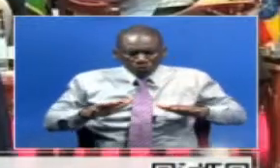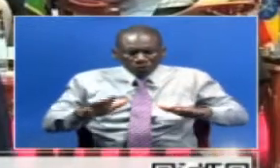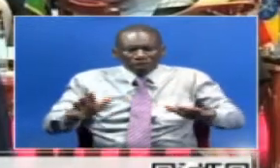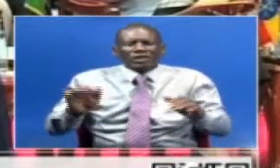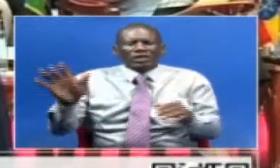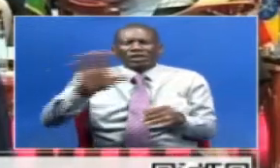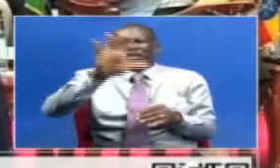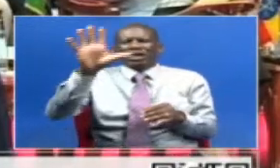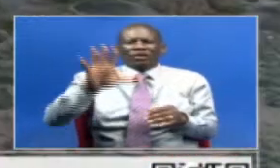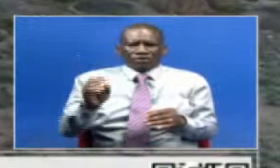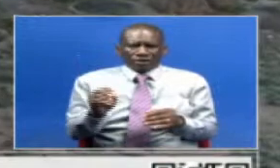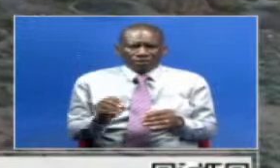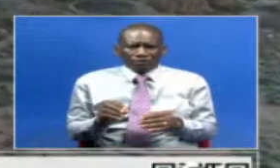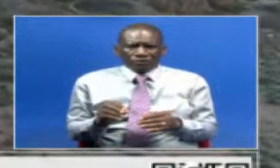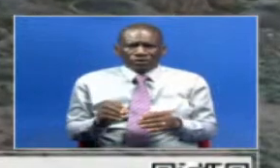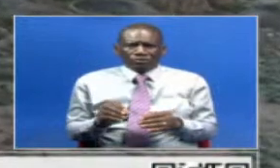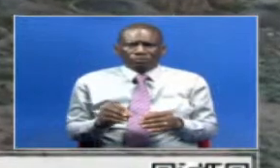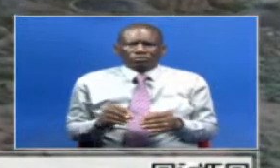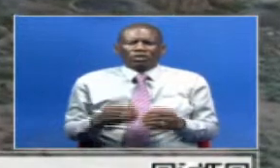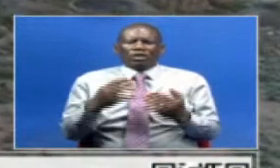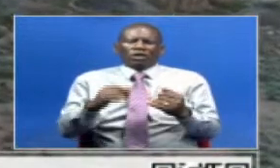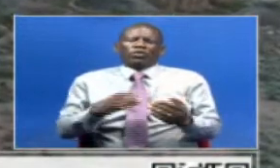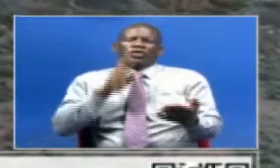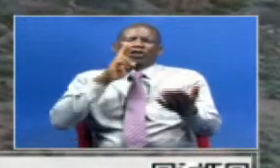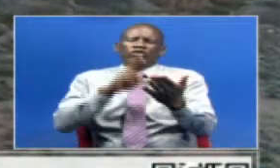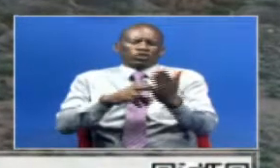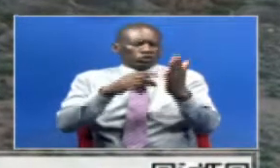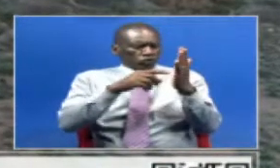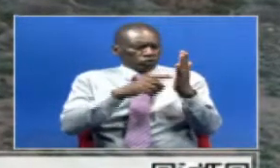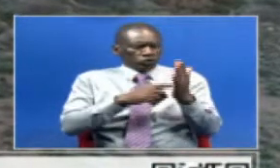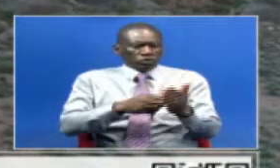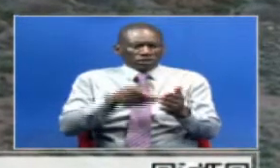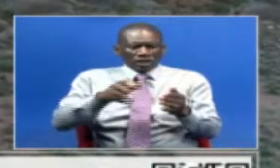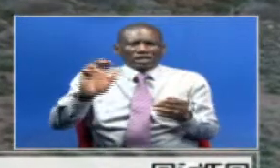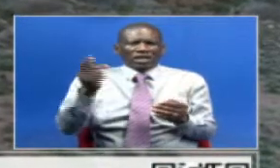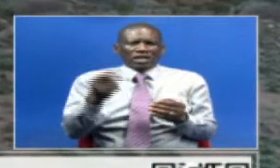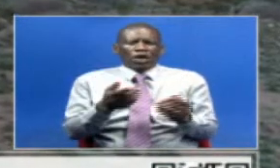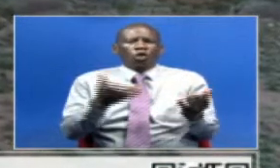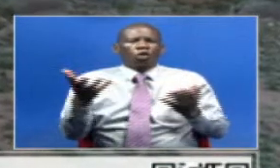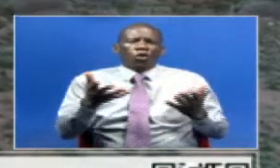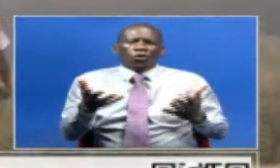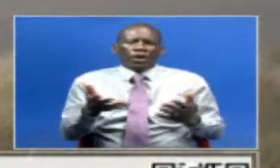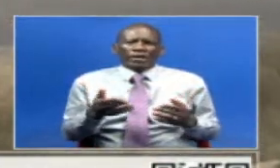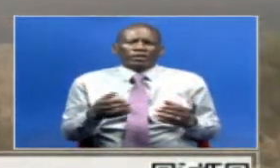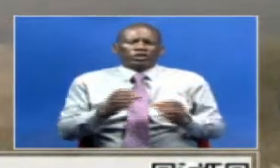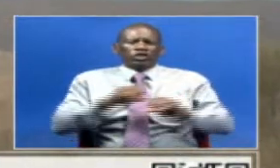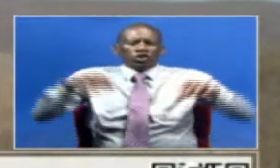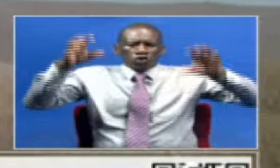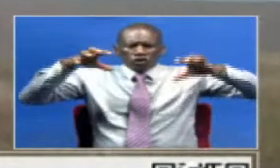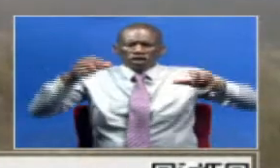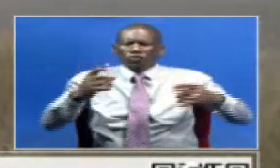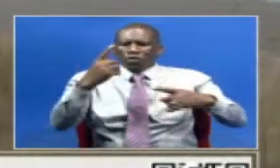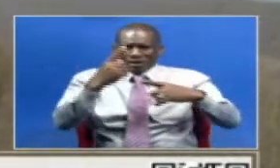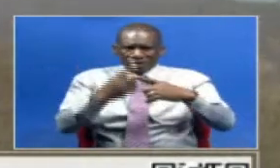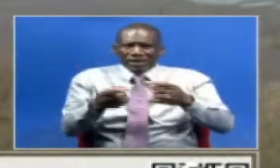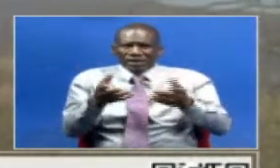hili. Matokeo mabaya sasa yanaonekana wazi nchini Kenya, ambapo ukosefu wa mvua kwa mwaka mzima